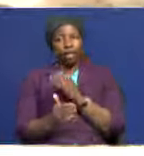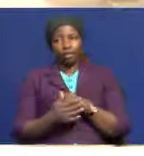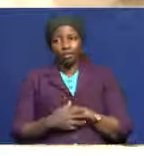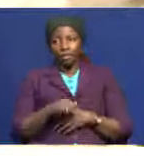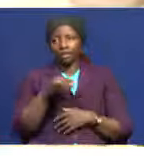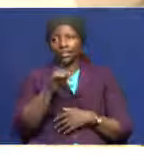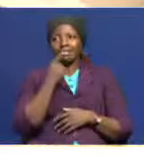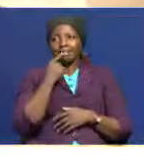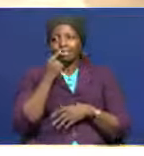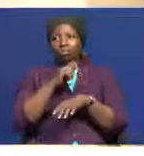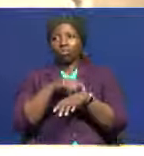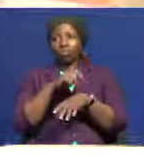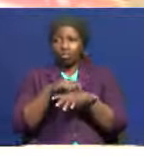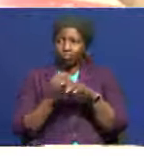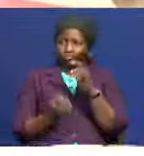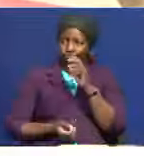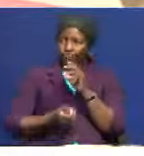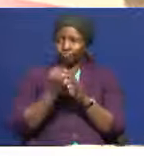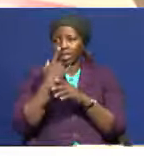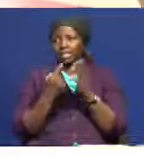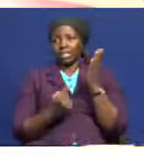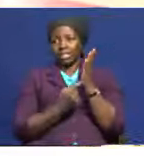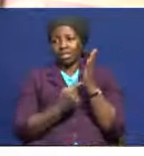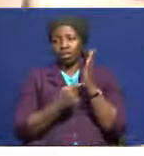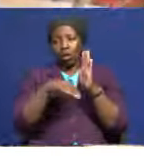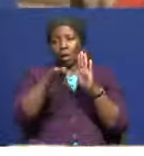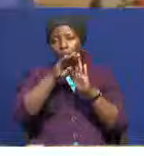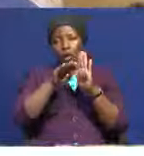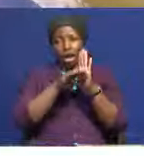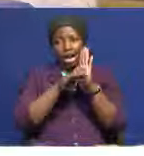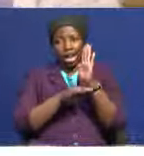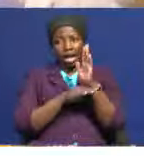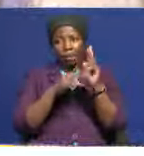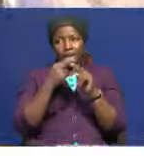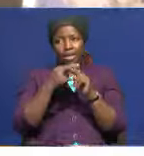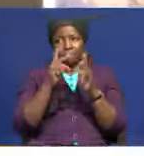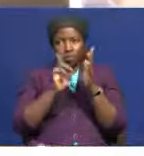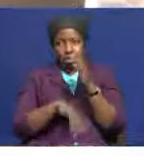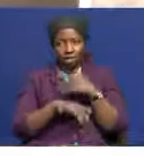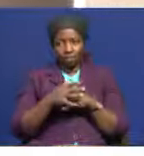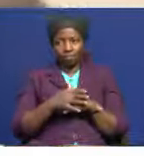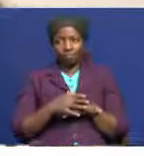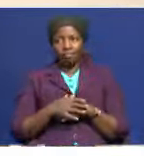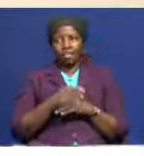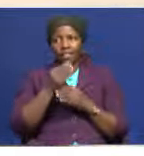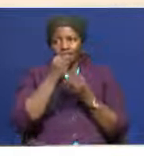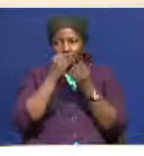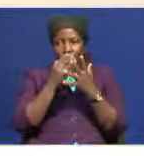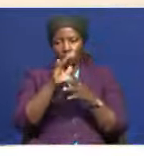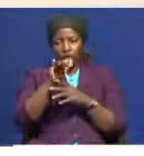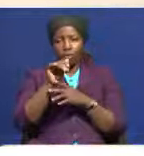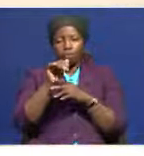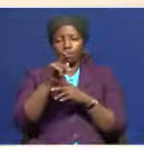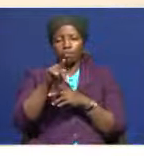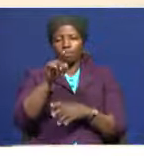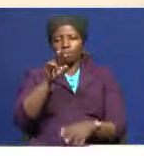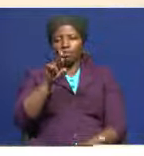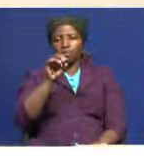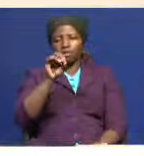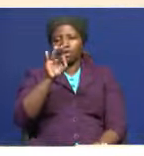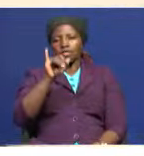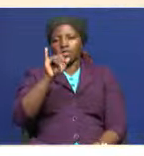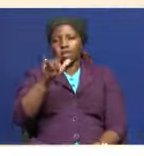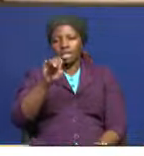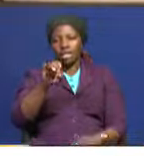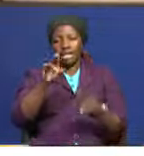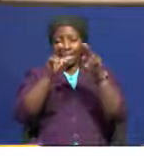wa uzinduzi wa programu ya kidijitali kwa jina Maarifa Mtambuko wa kampuni ya Profile International inayohusika